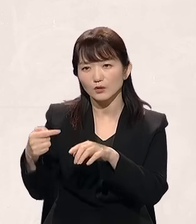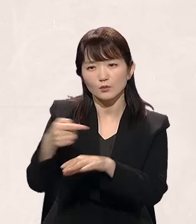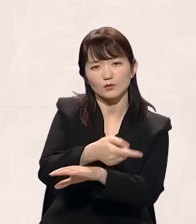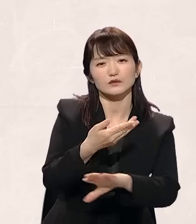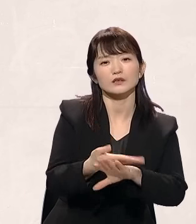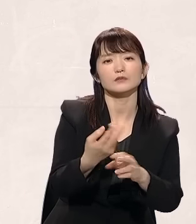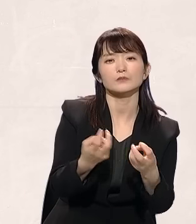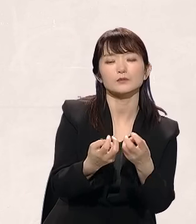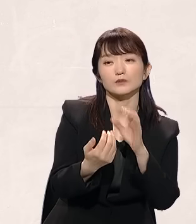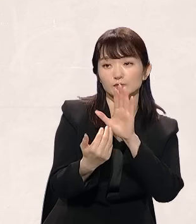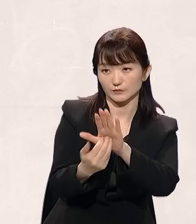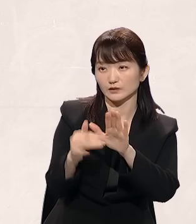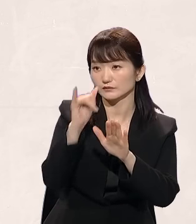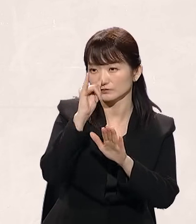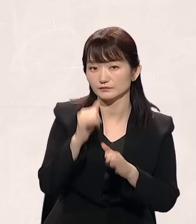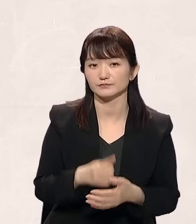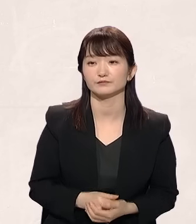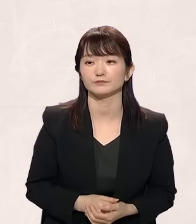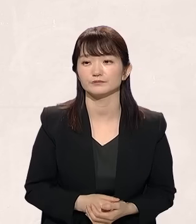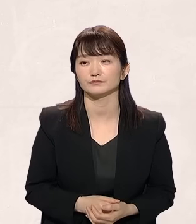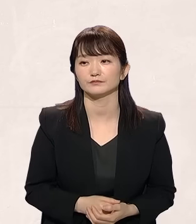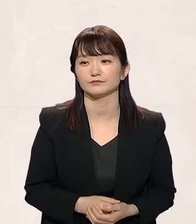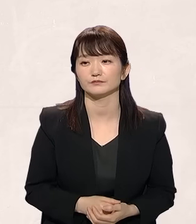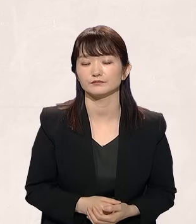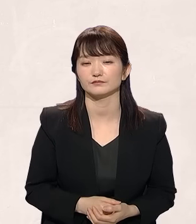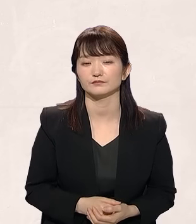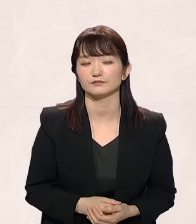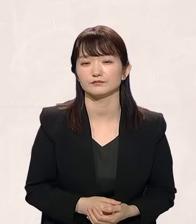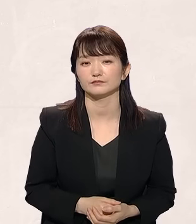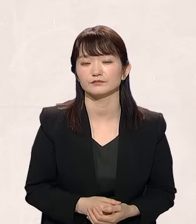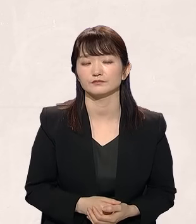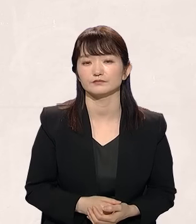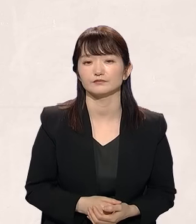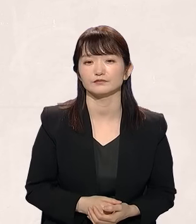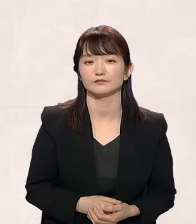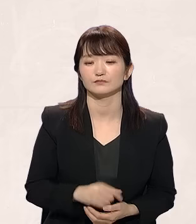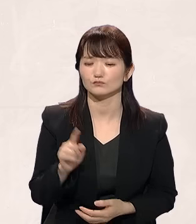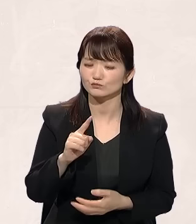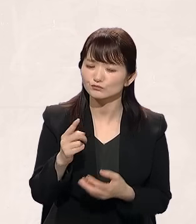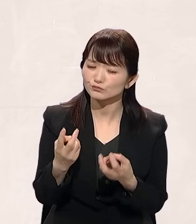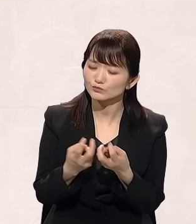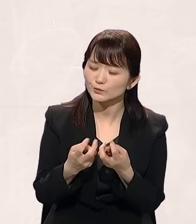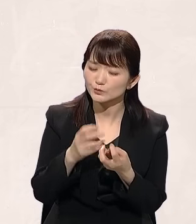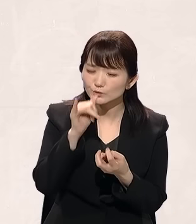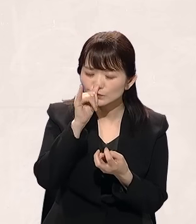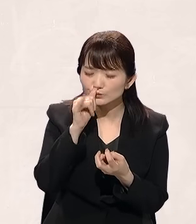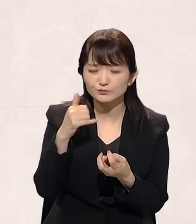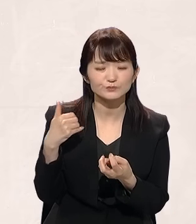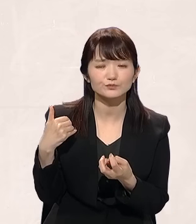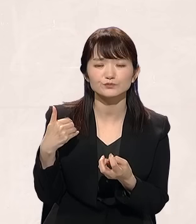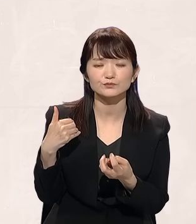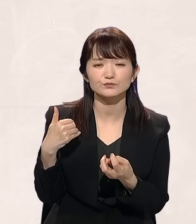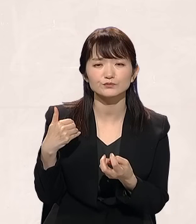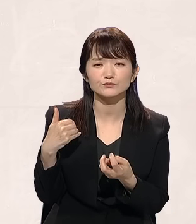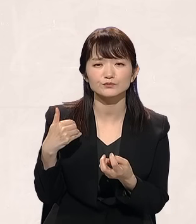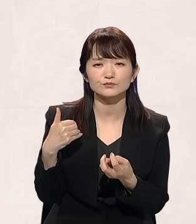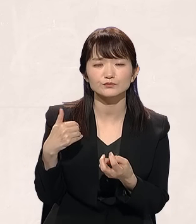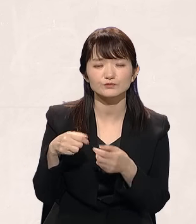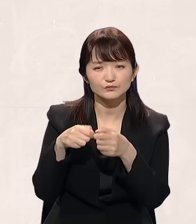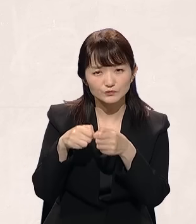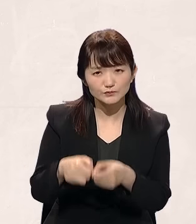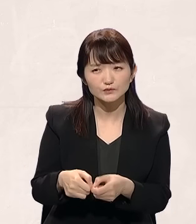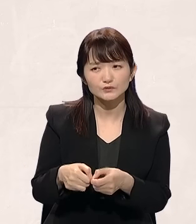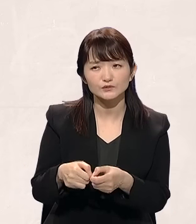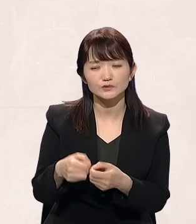했어요 그리고 다른 방법네 좀 더 얘기해 봐야겠죠 어떤 방법이 도대체 있다는 것인지 뭐 좀 더 구체적으로